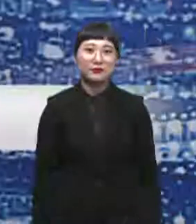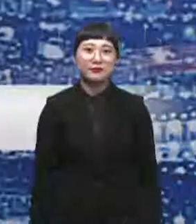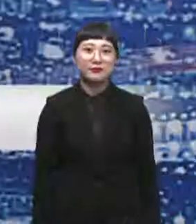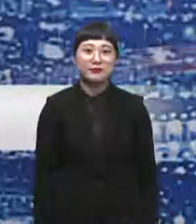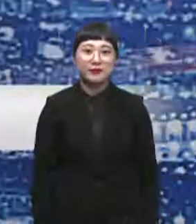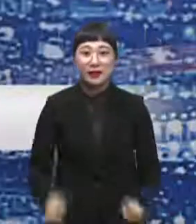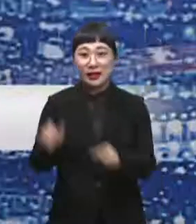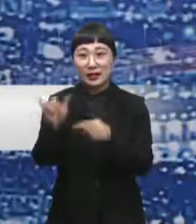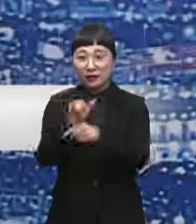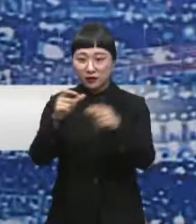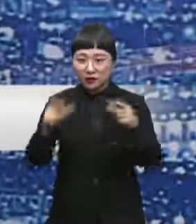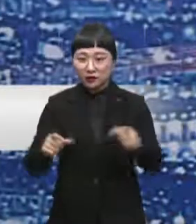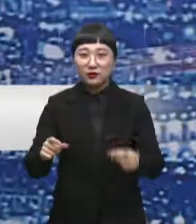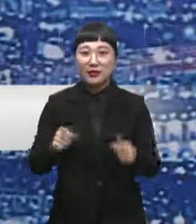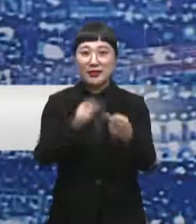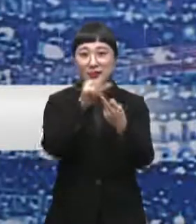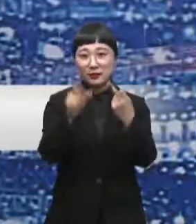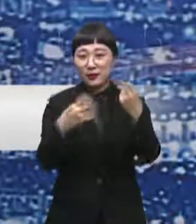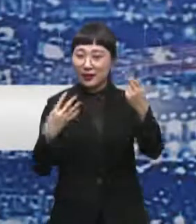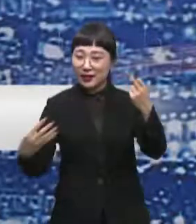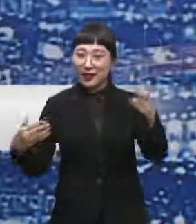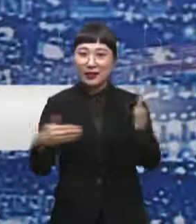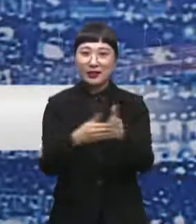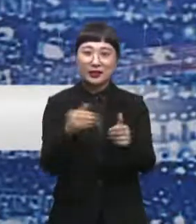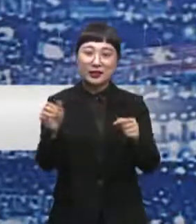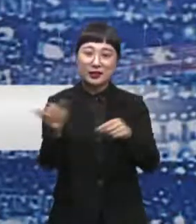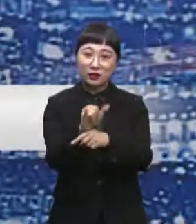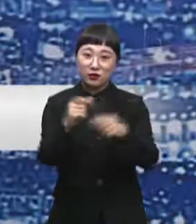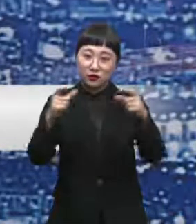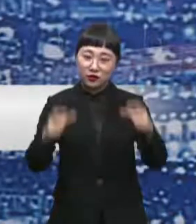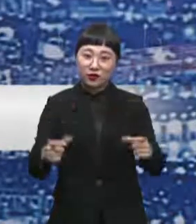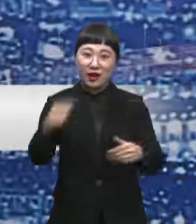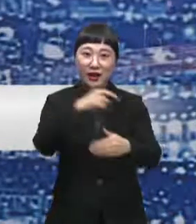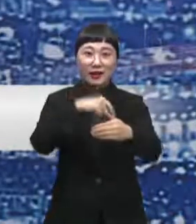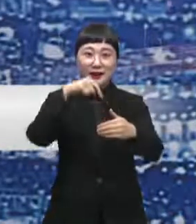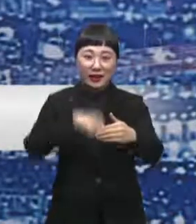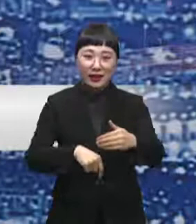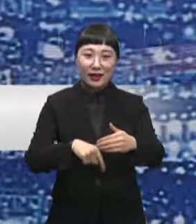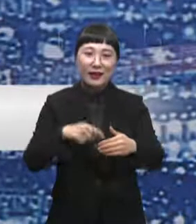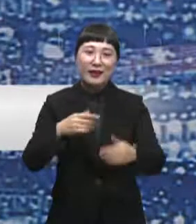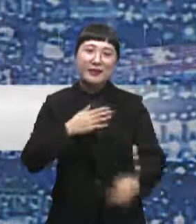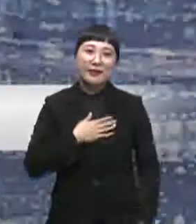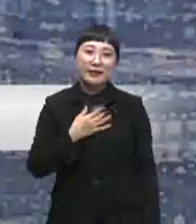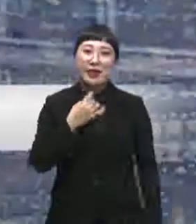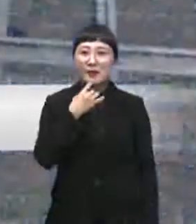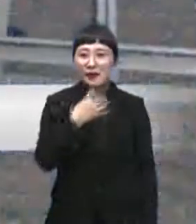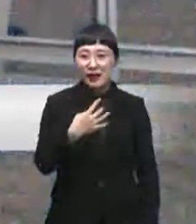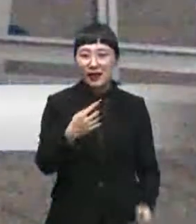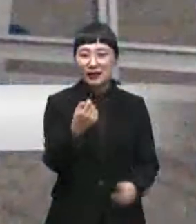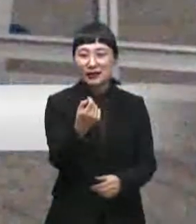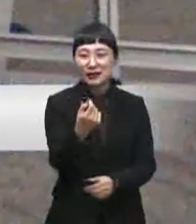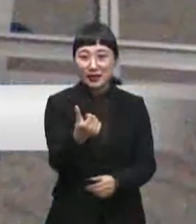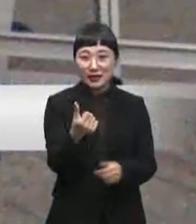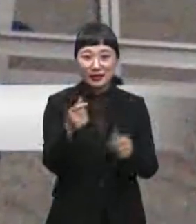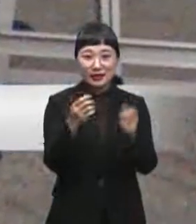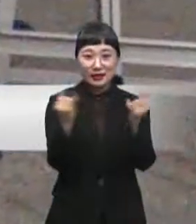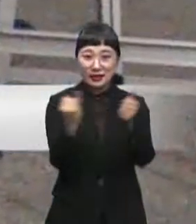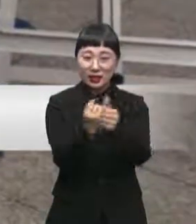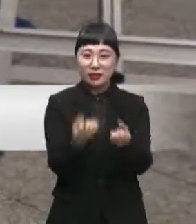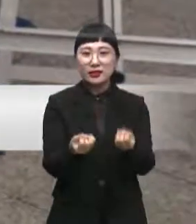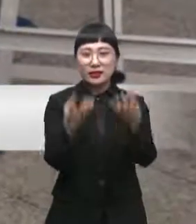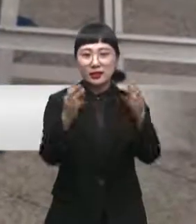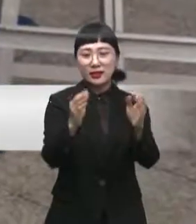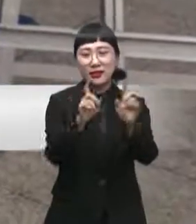변수가 다음달 4일까지 연수구청 내 로비에서 나만의 작은 결혼식 사진 전시회 를 개최합니다